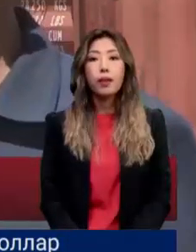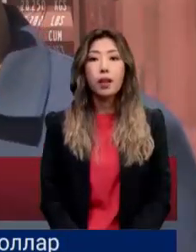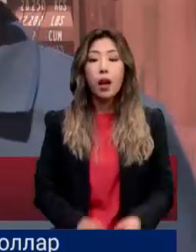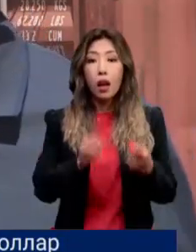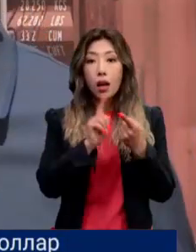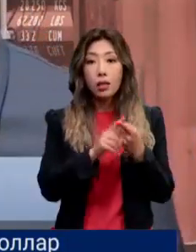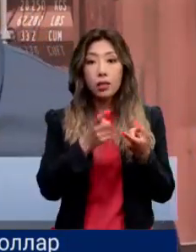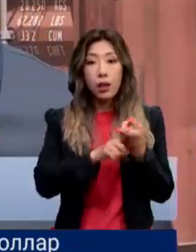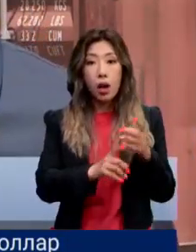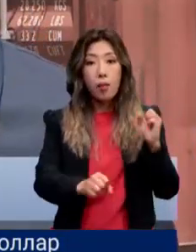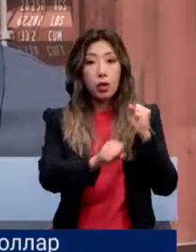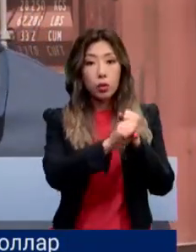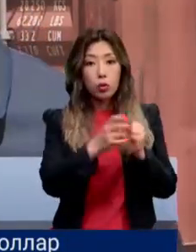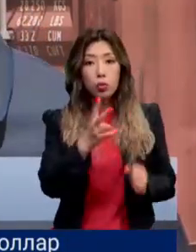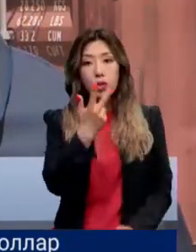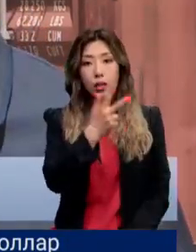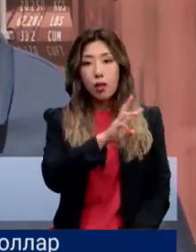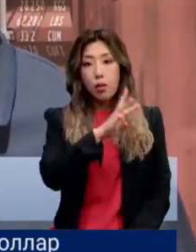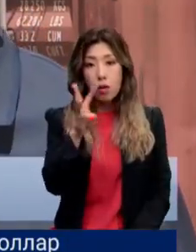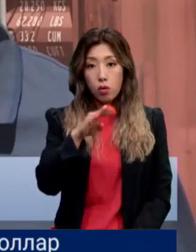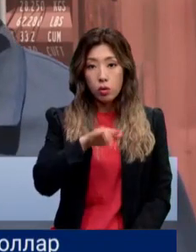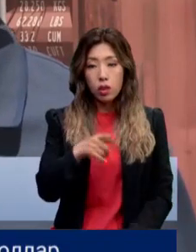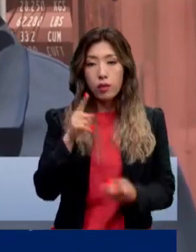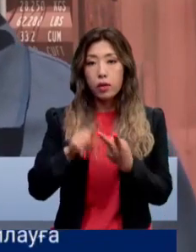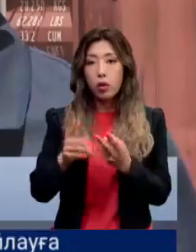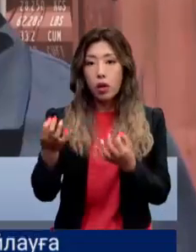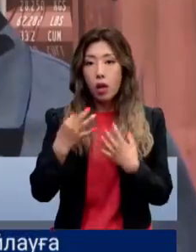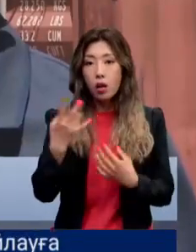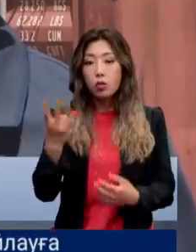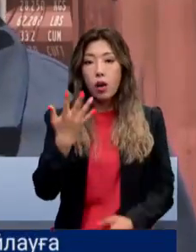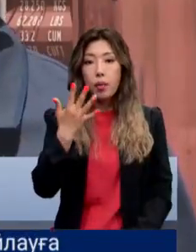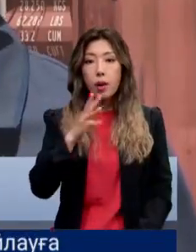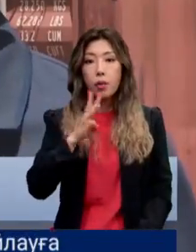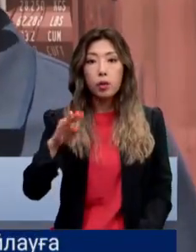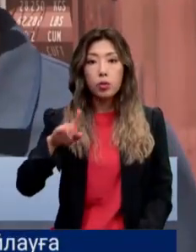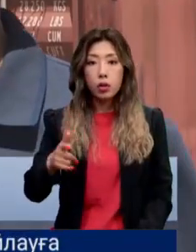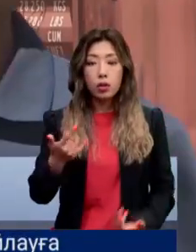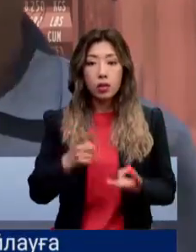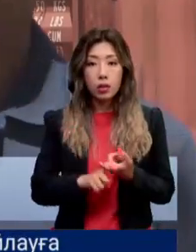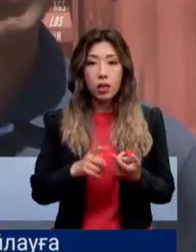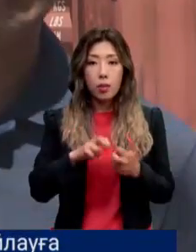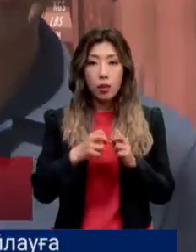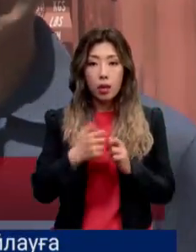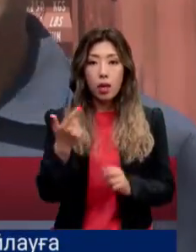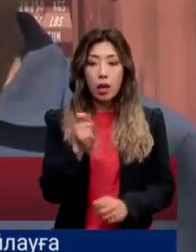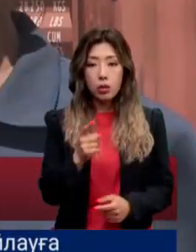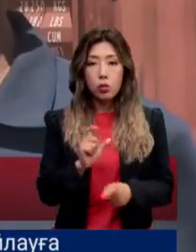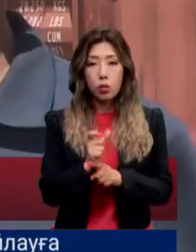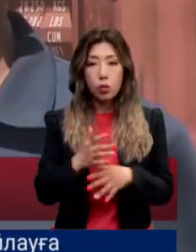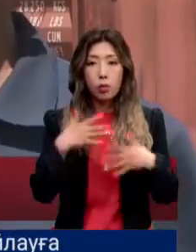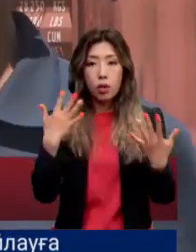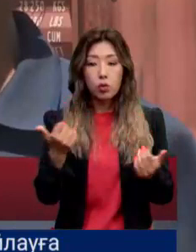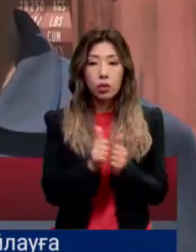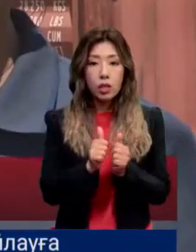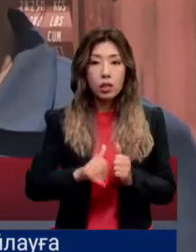Один говорит, для подключения нужно 3 миллиона тенге. Другой говорит, 5 миллионов тенге. Проблема с газом очень острая. Сколько соседей